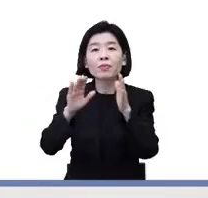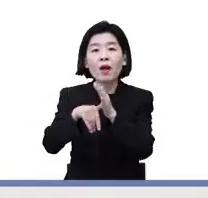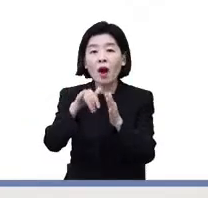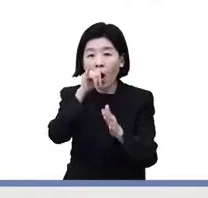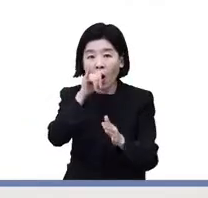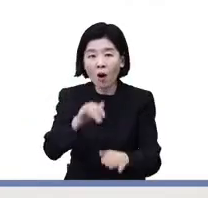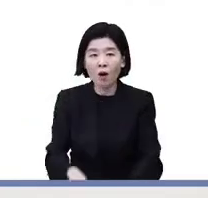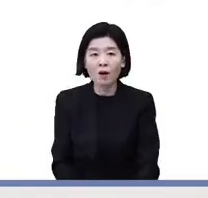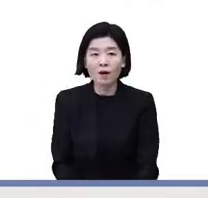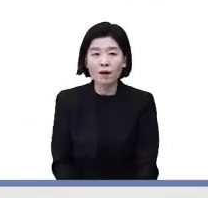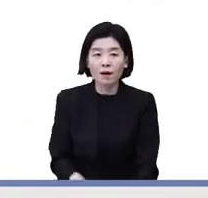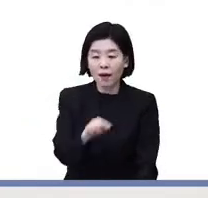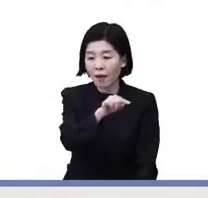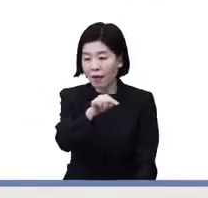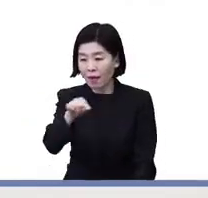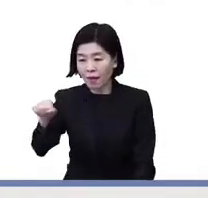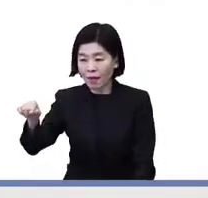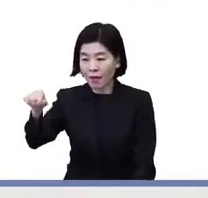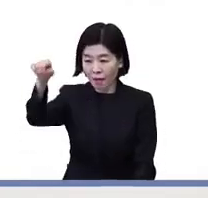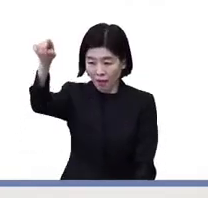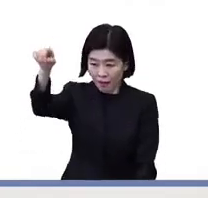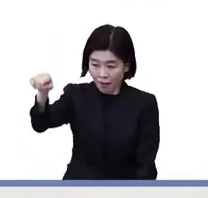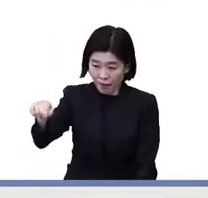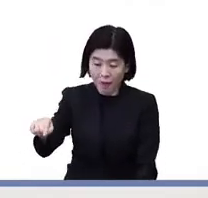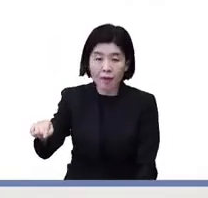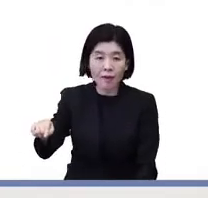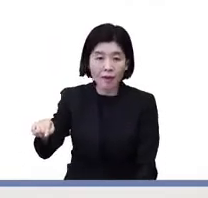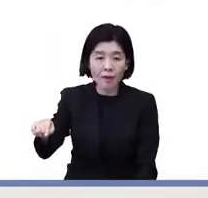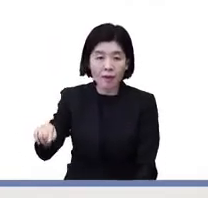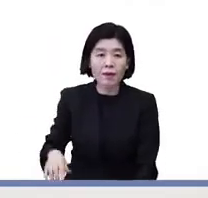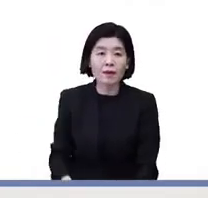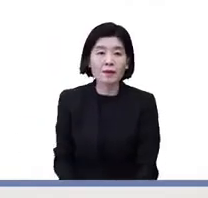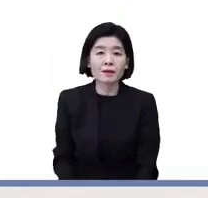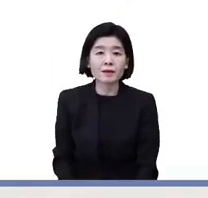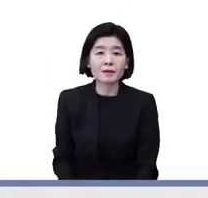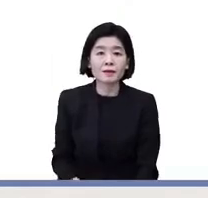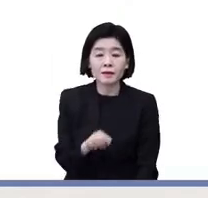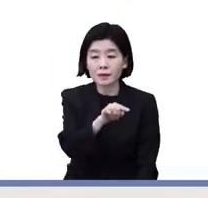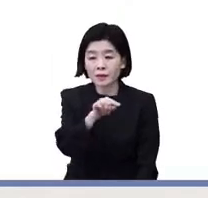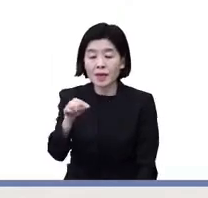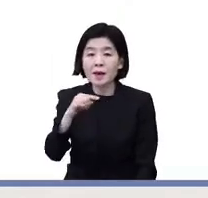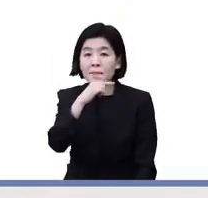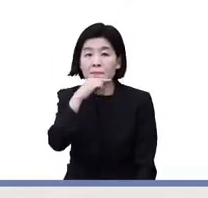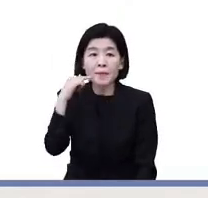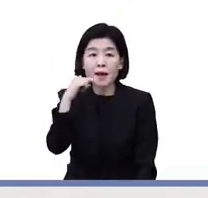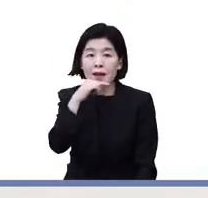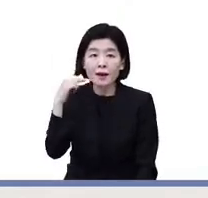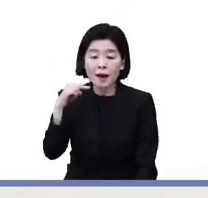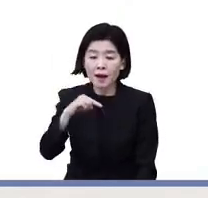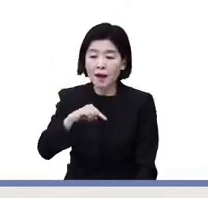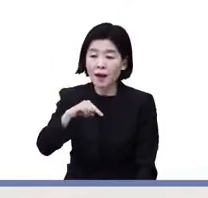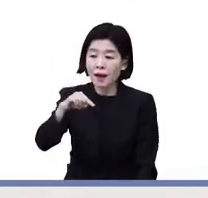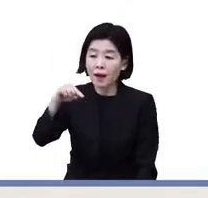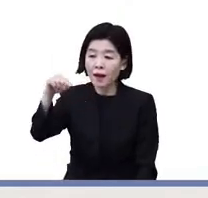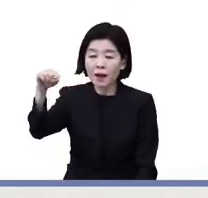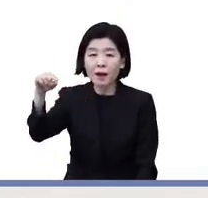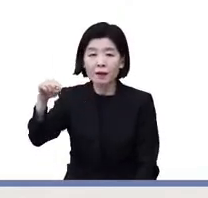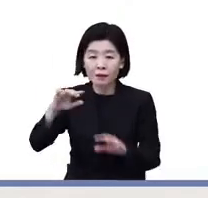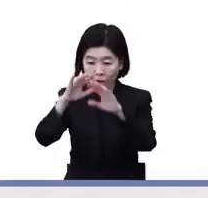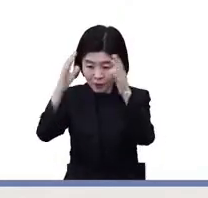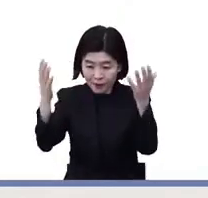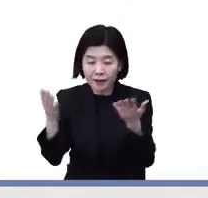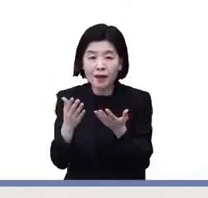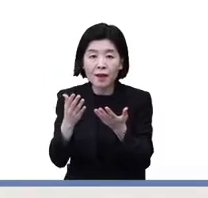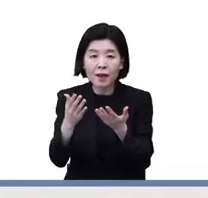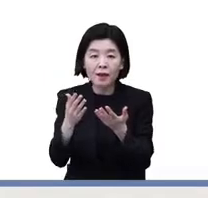X축 가로축이 연도인데요, 연도가 가면 갈수록 빨간색은 전체 자살률인데 쭉쭉 올라갔고, 파란색은